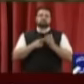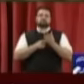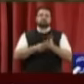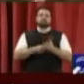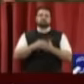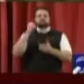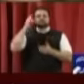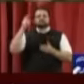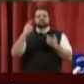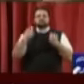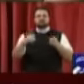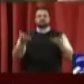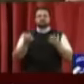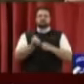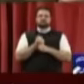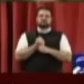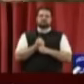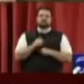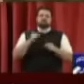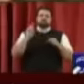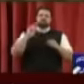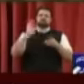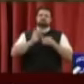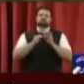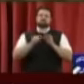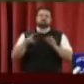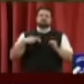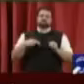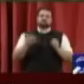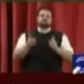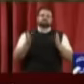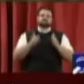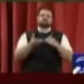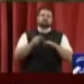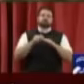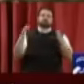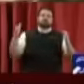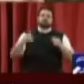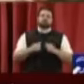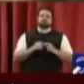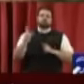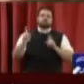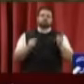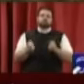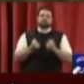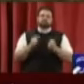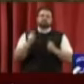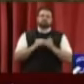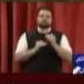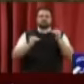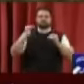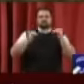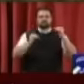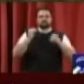faci. Dar nu se încheiești cel mai mare geniu. Nu, nu, nu. Fără comparații. Fără comparații. Orice faceți, orice e posibil. Tot așa mai spunea cineva.